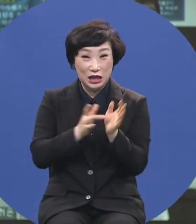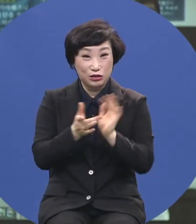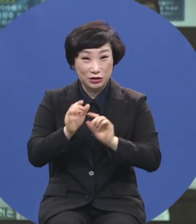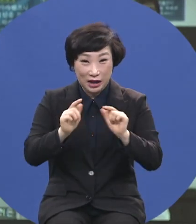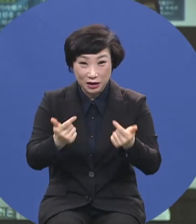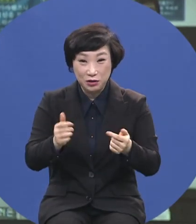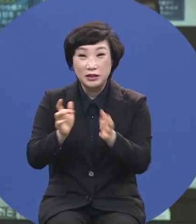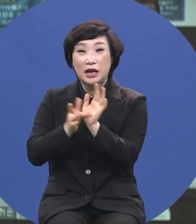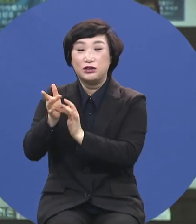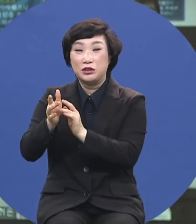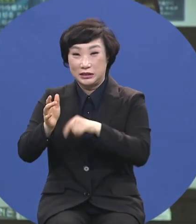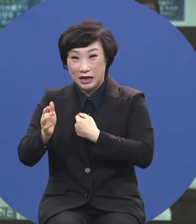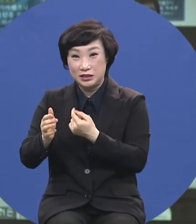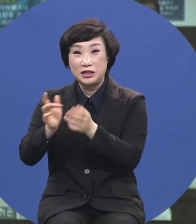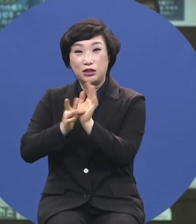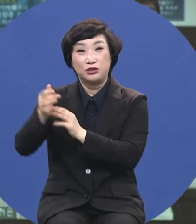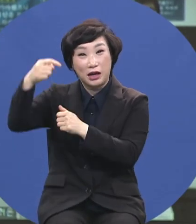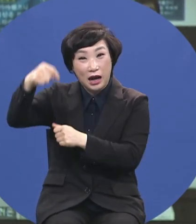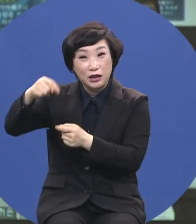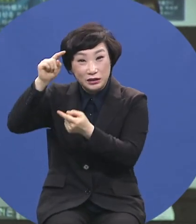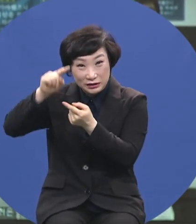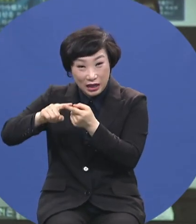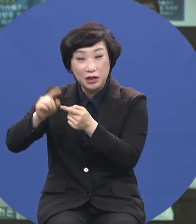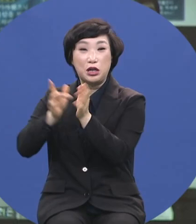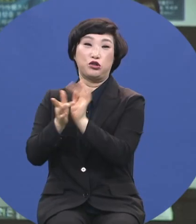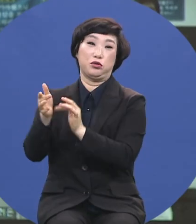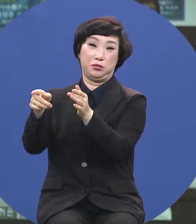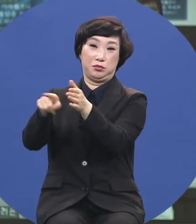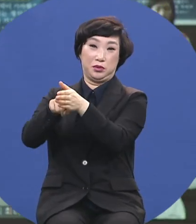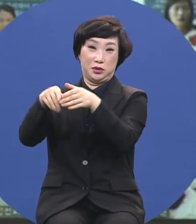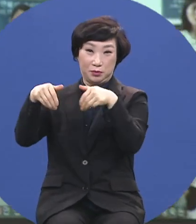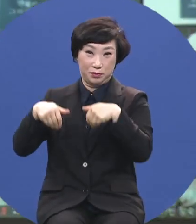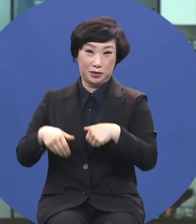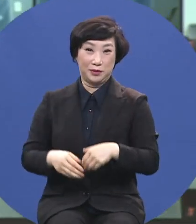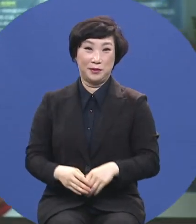예수님 자신이 자기를 일러준 그 예수를 믿어야 된다.